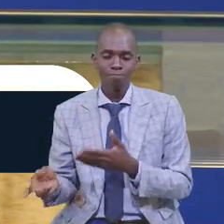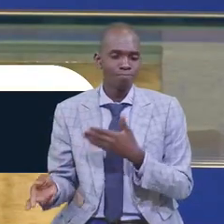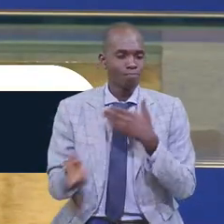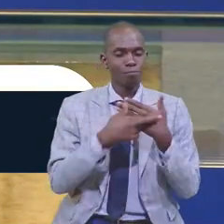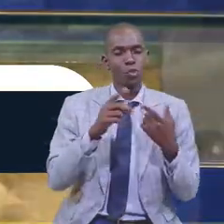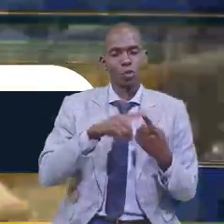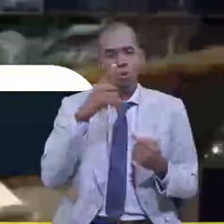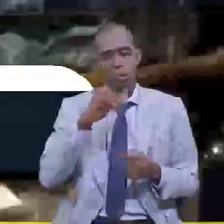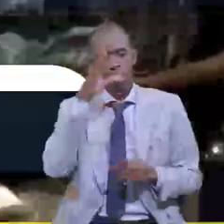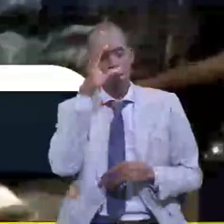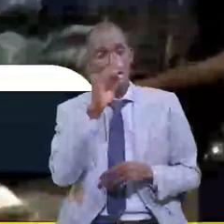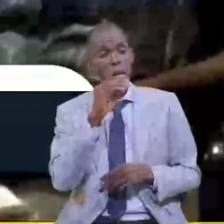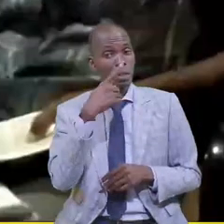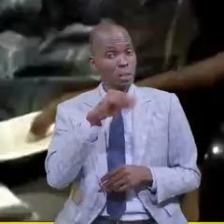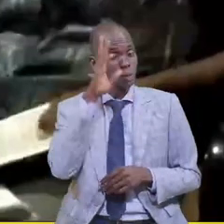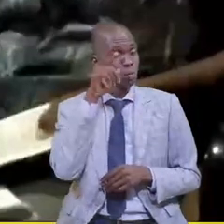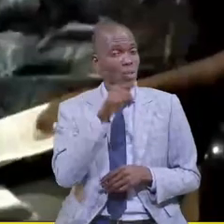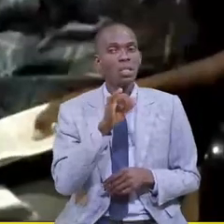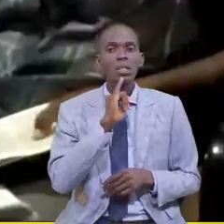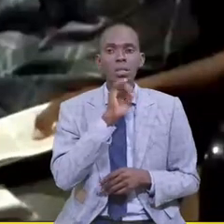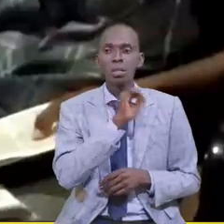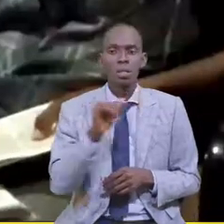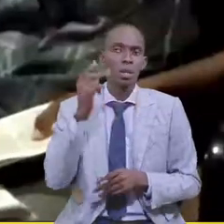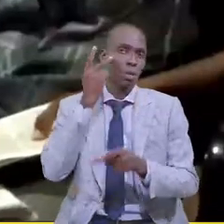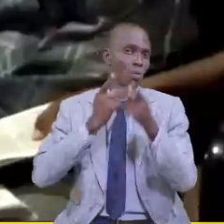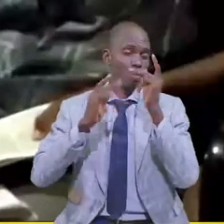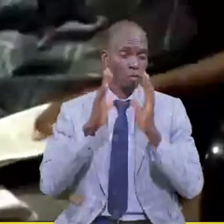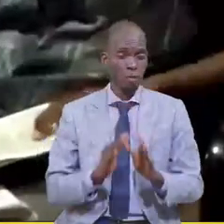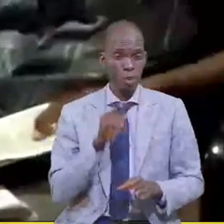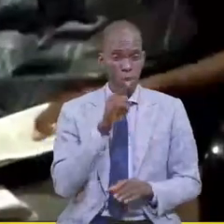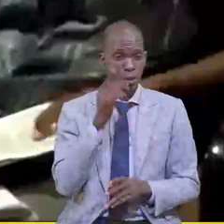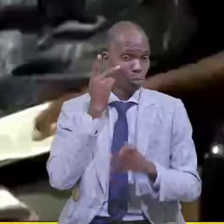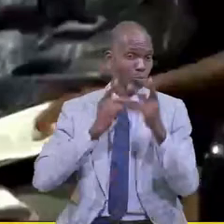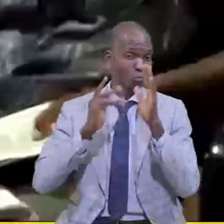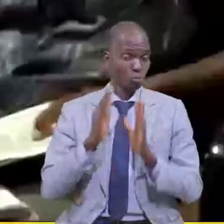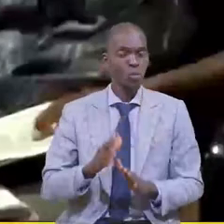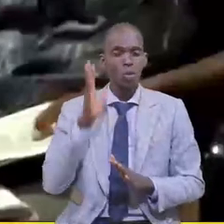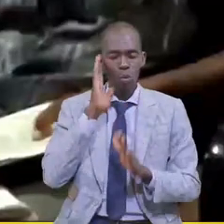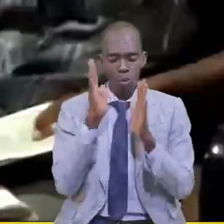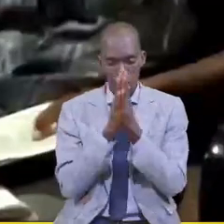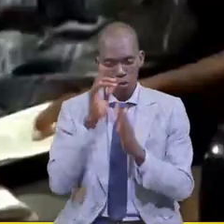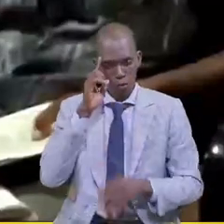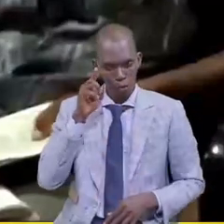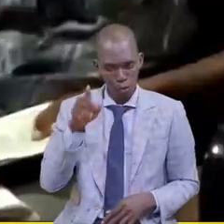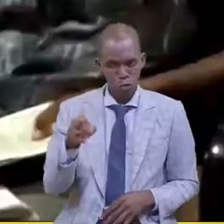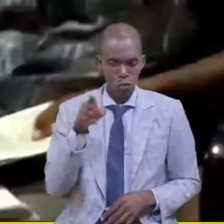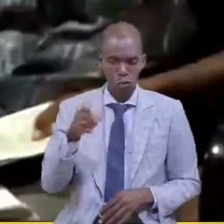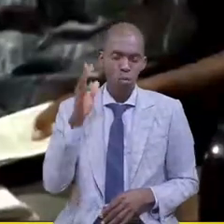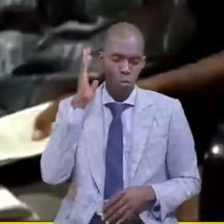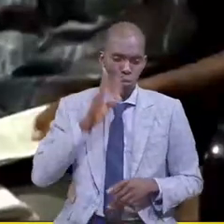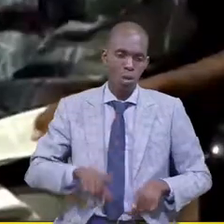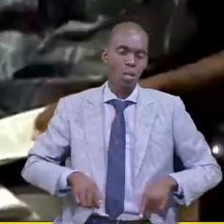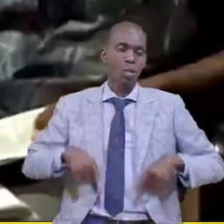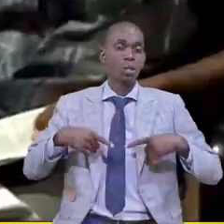est prophète. Il priera pour toi et tu vivras. Voici